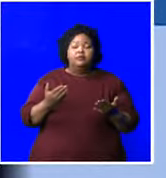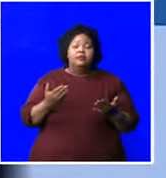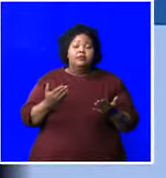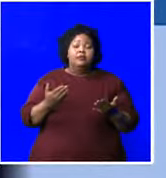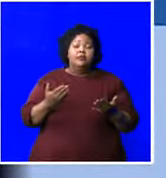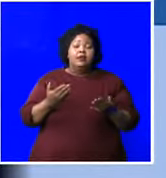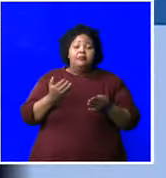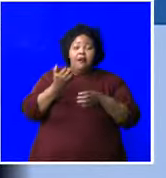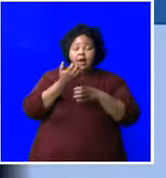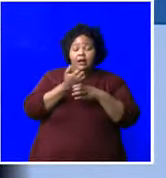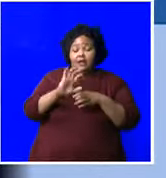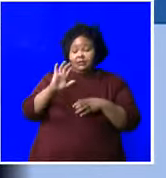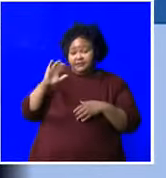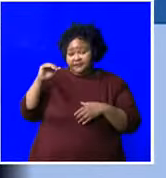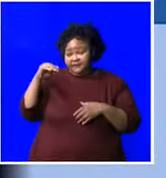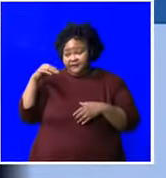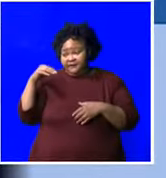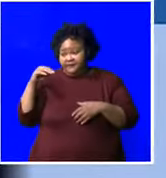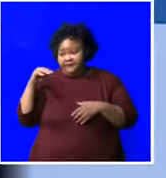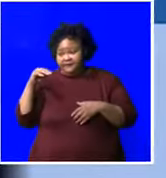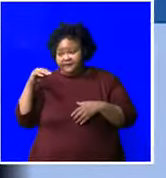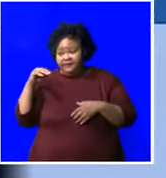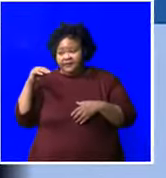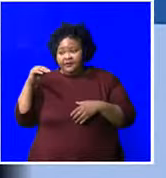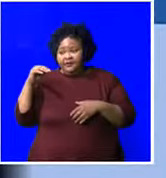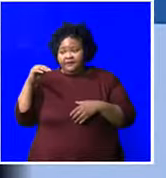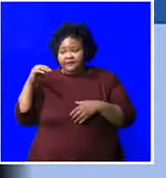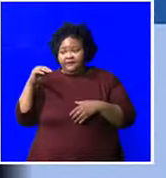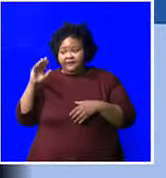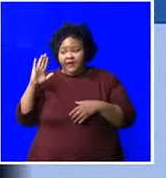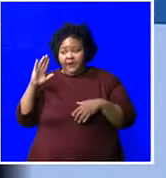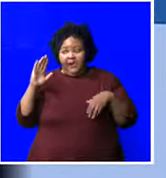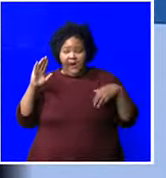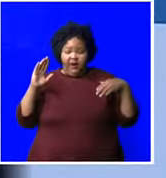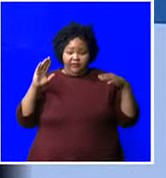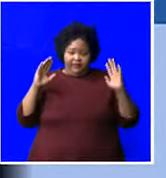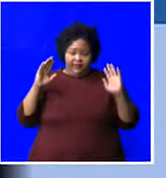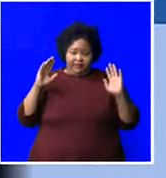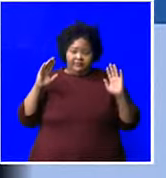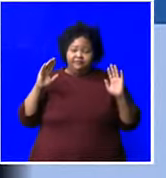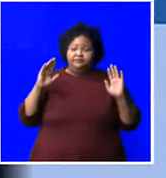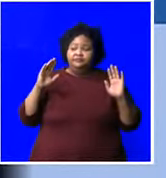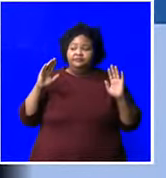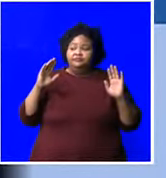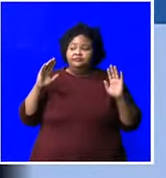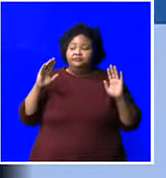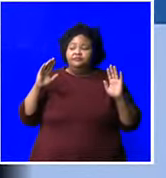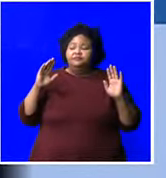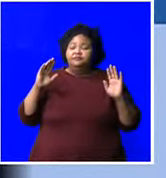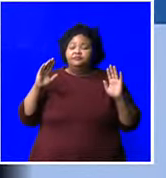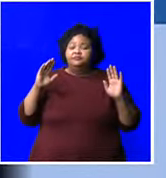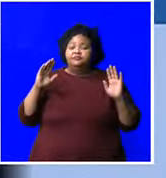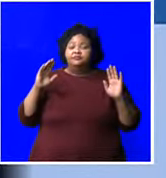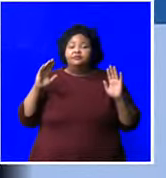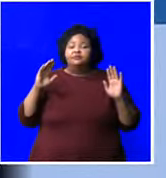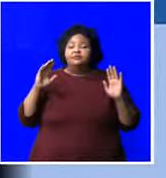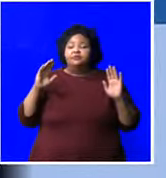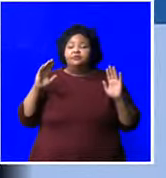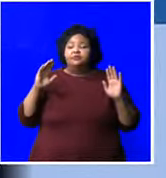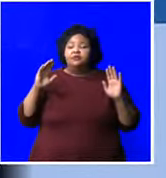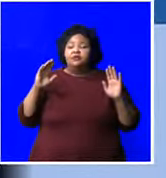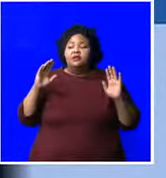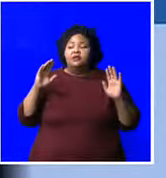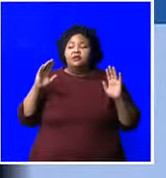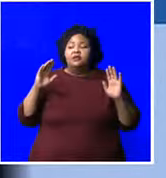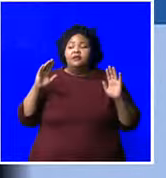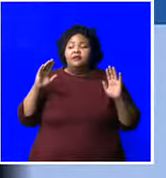afuna ukuthi which country can host their data which country at